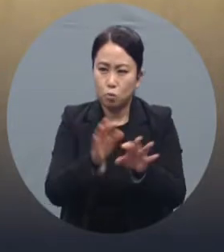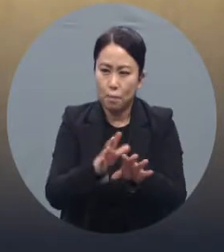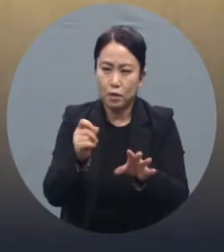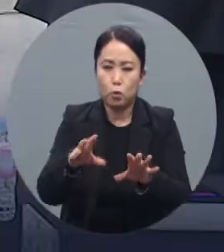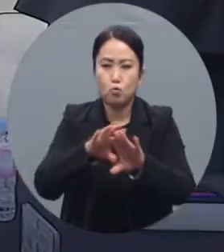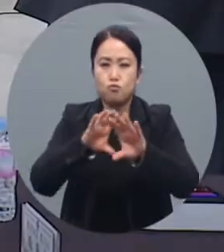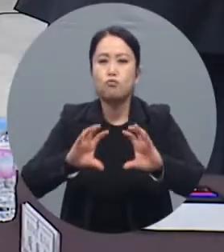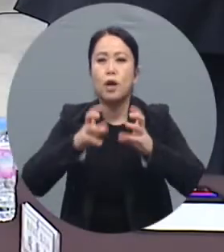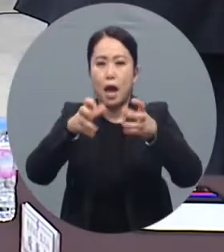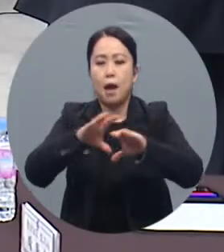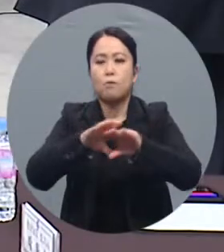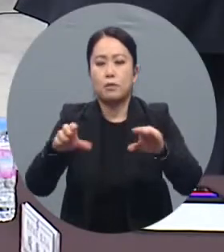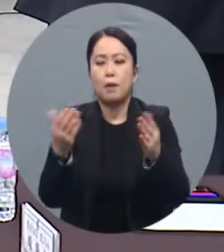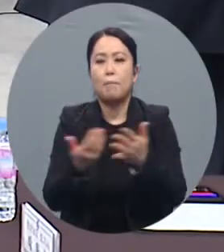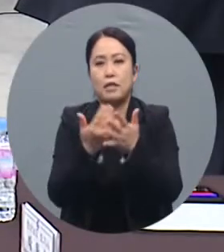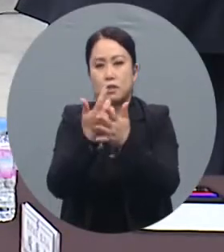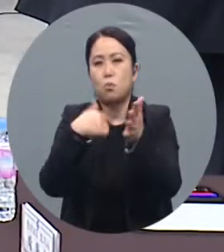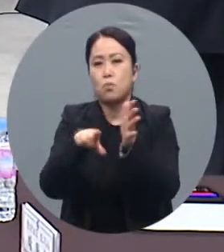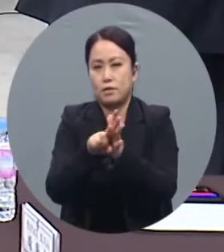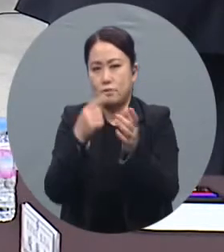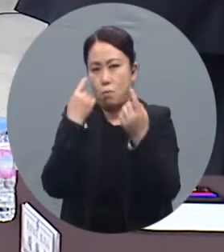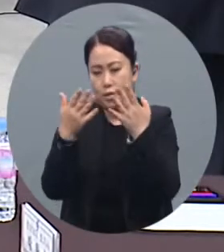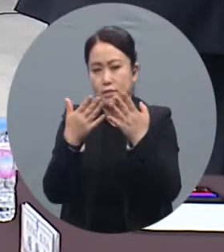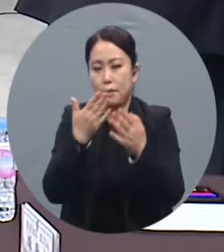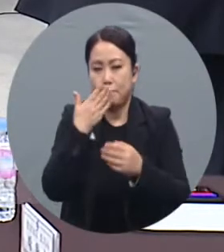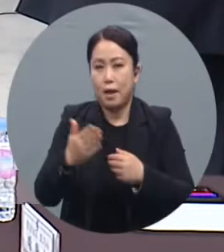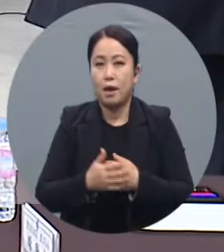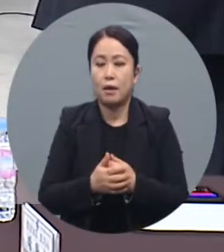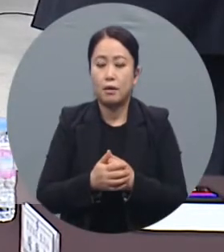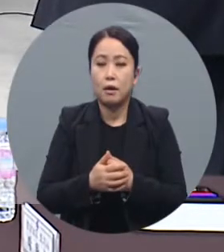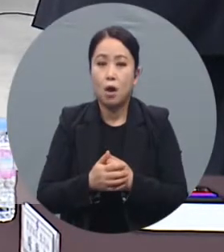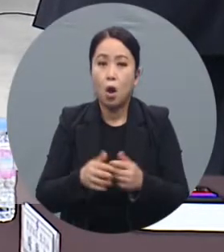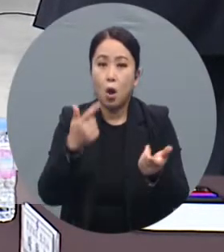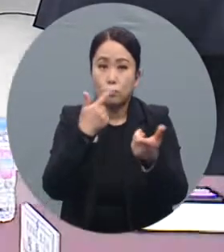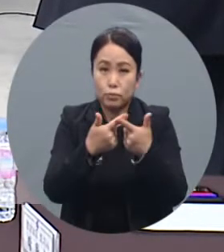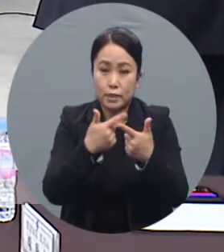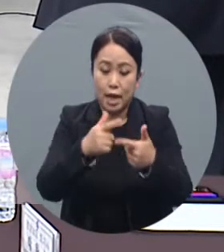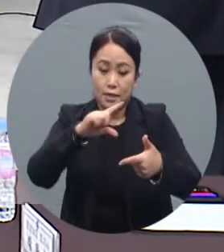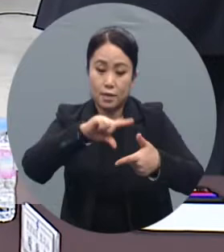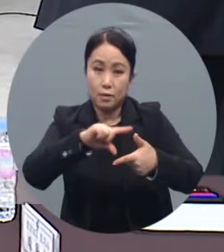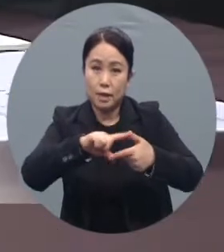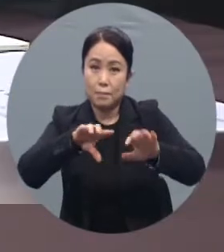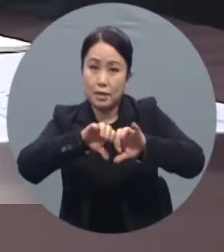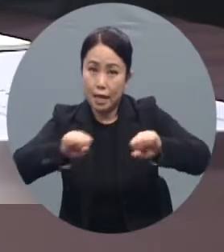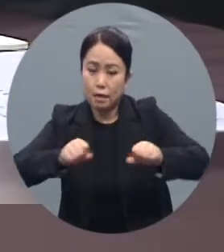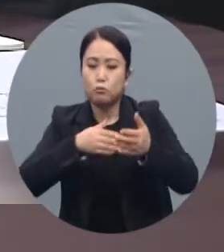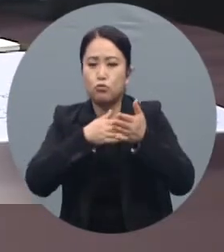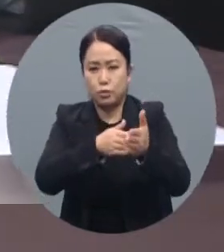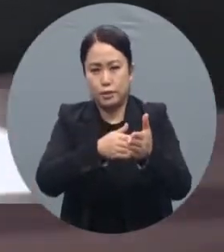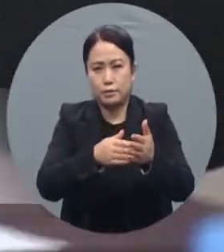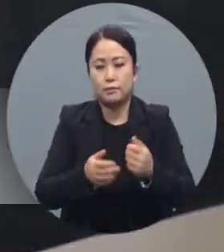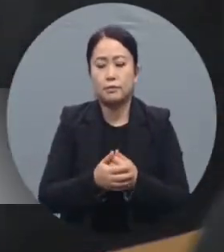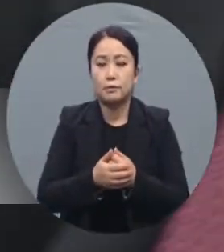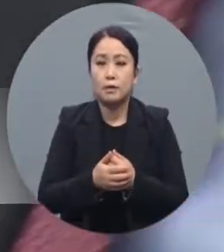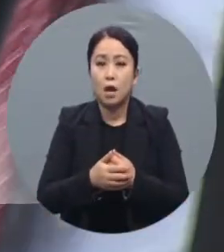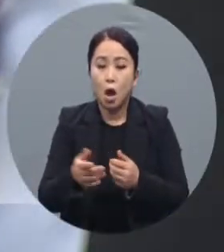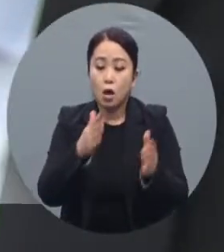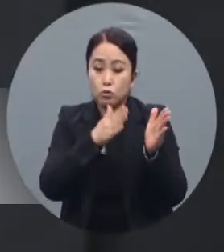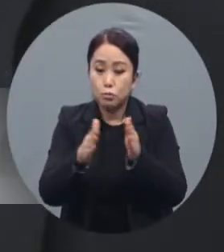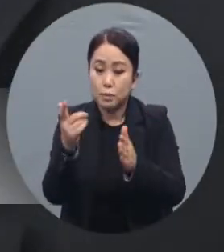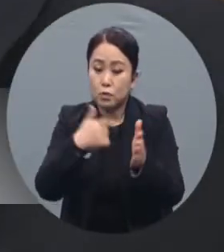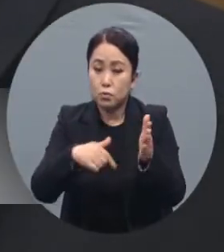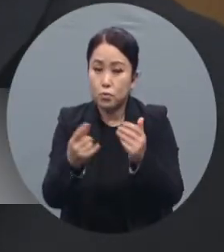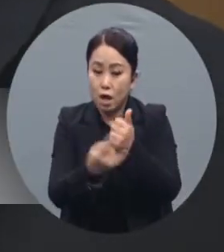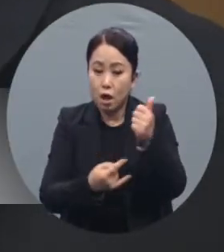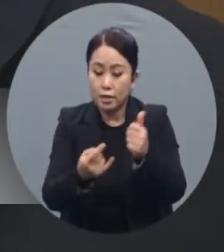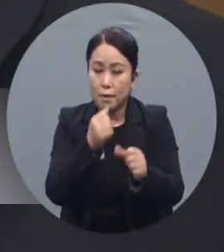확실합니다. 경남도가 주장해온 행정통합은 부산과 경남이 별도로 추진하기로 했습니다.